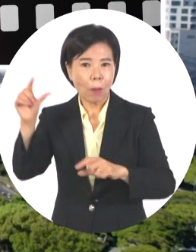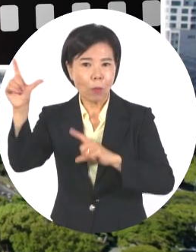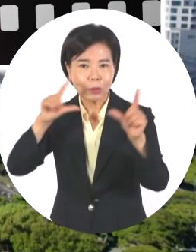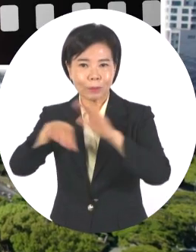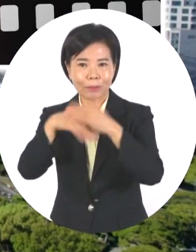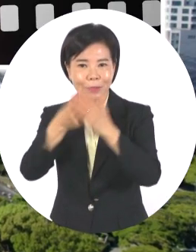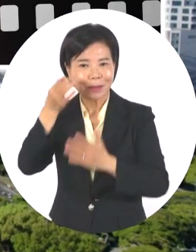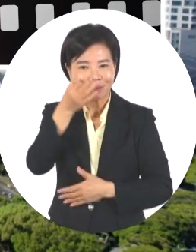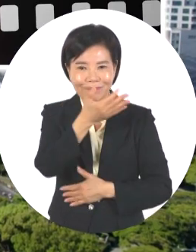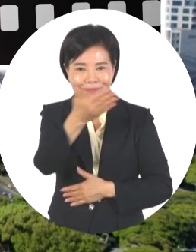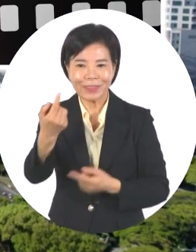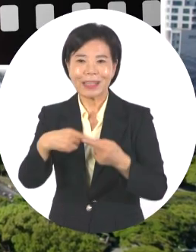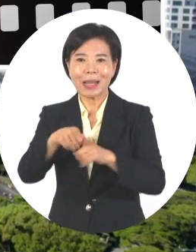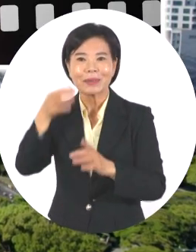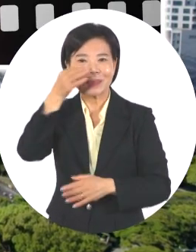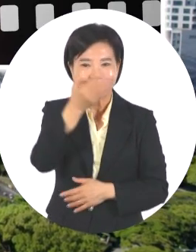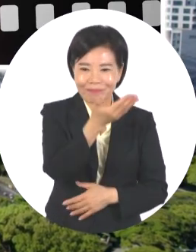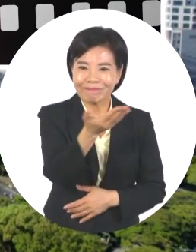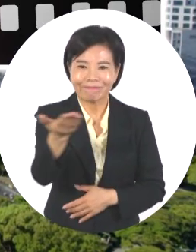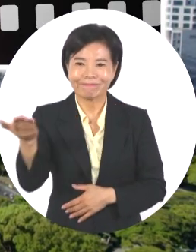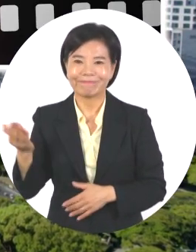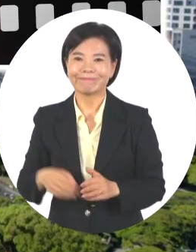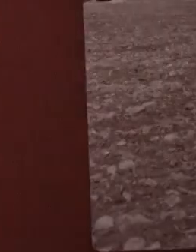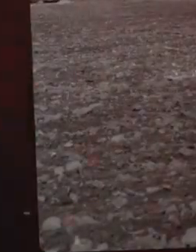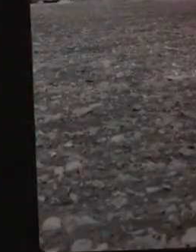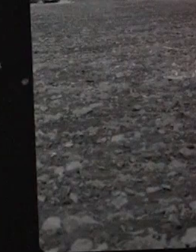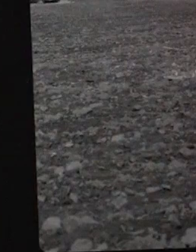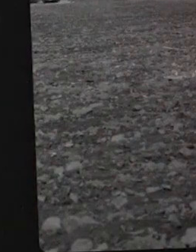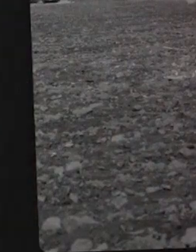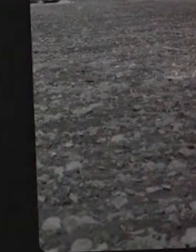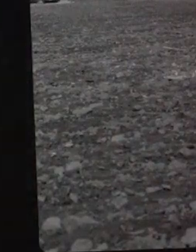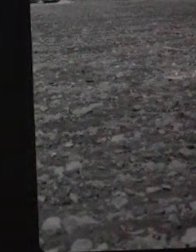담았습니다. 함께 감상하시죠.